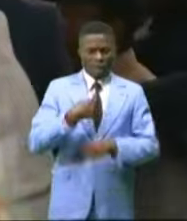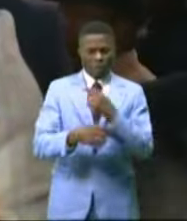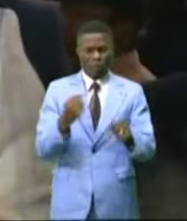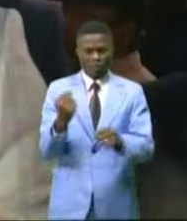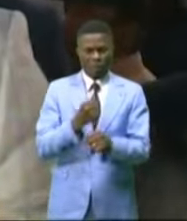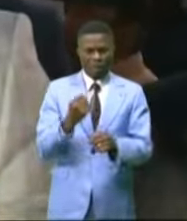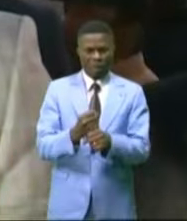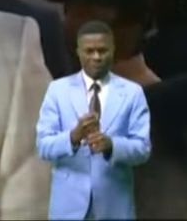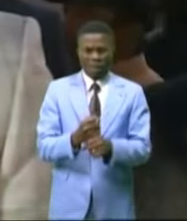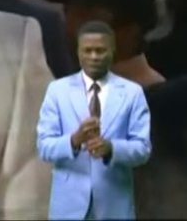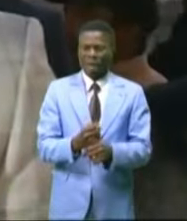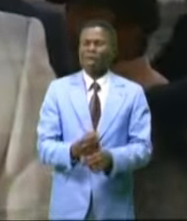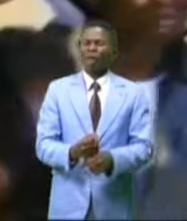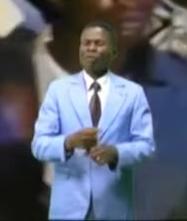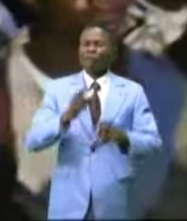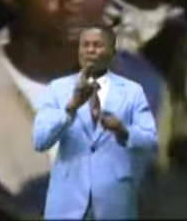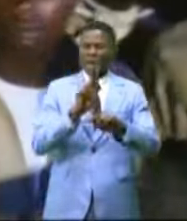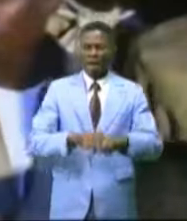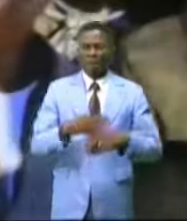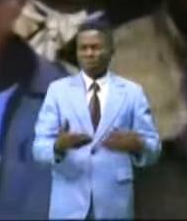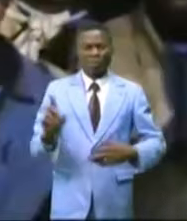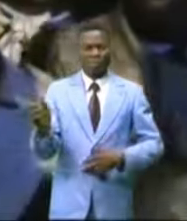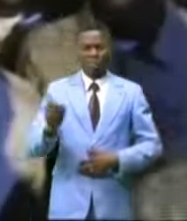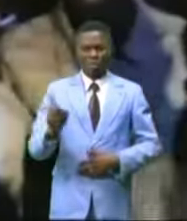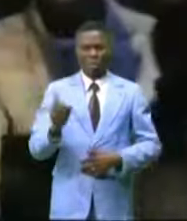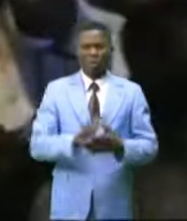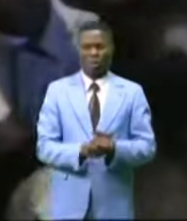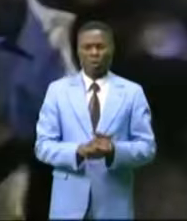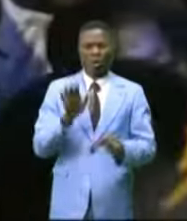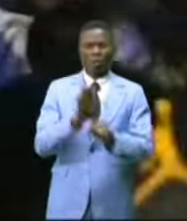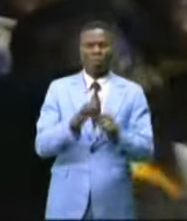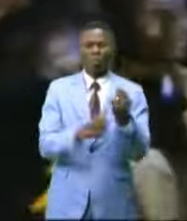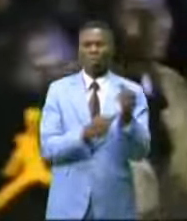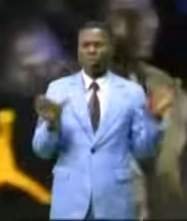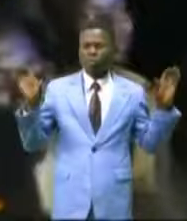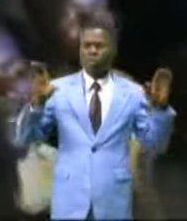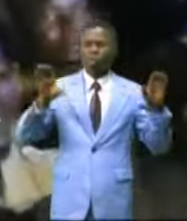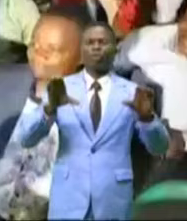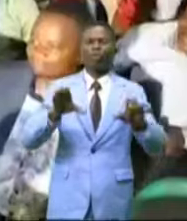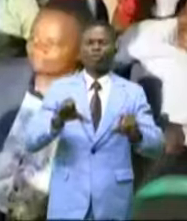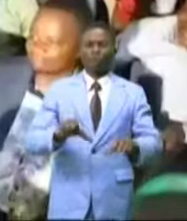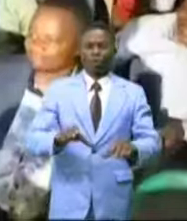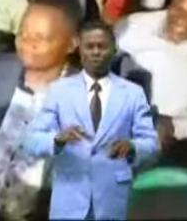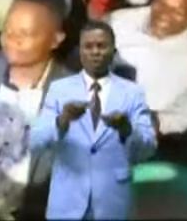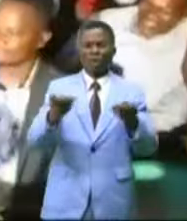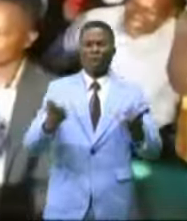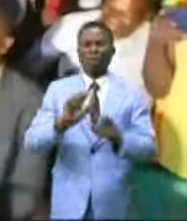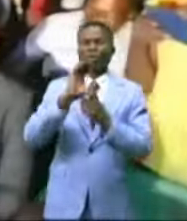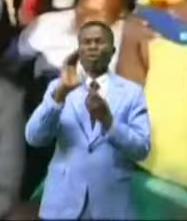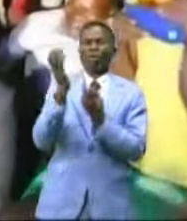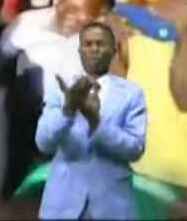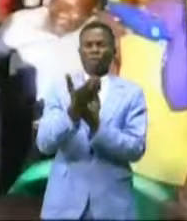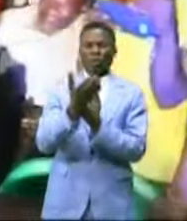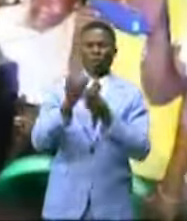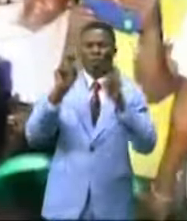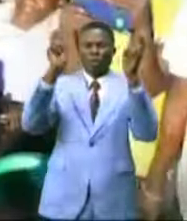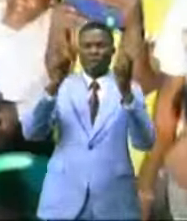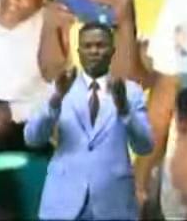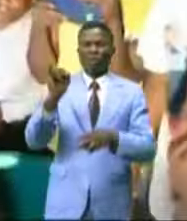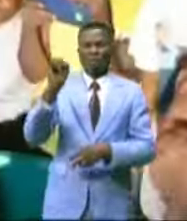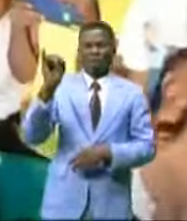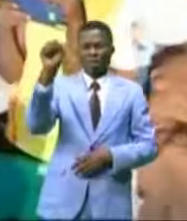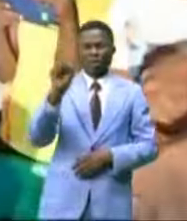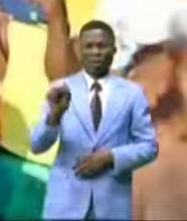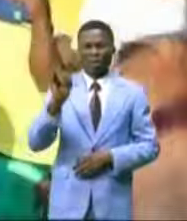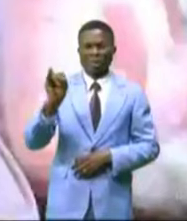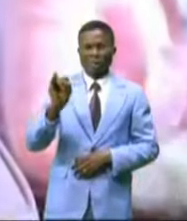chef de l'État m'a demandé de venir faire comme à l'aéroport des foules en Liers se sont massés à l'espace culturel situé au centre ville du SRO où malgré